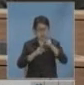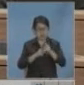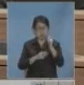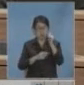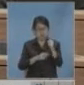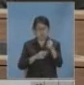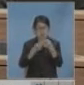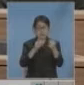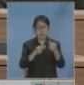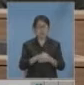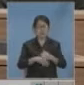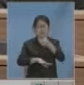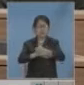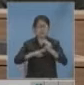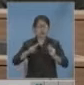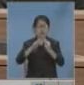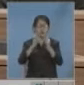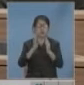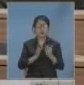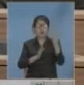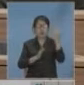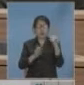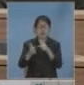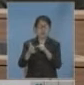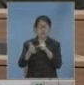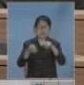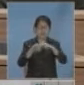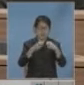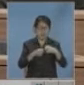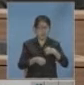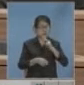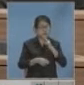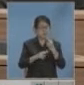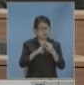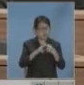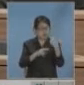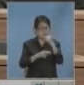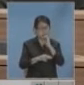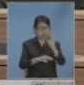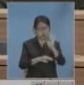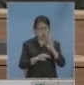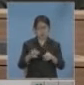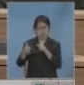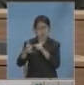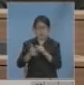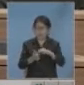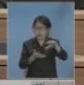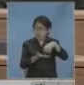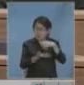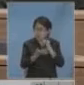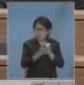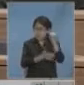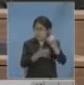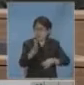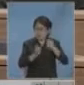ขัดอยู่ที่รัฐมนตรีคนที่แล้วครับผมไม่เอ่ยชื่อนะครับจะได้ไม่ต้องประท้วงอีกสิ่งที่เขาเล่าเนี่ยจริงไม่จริงอย่างไรท่านรัฐ